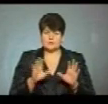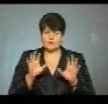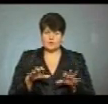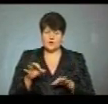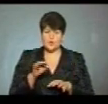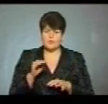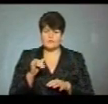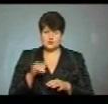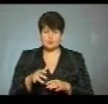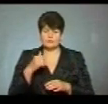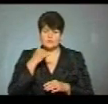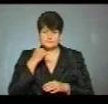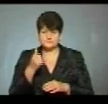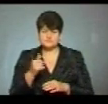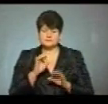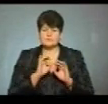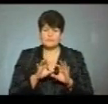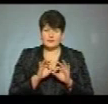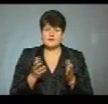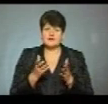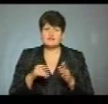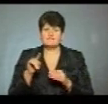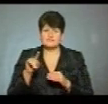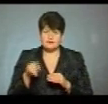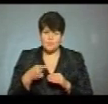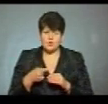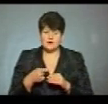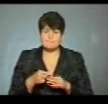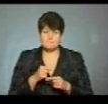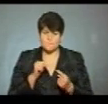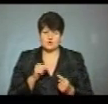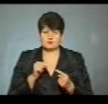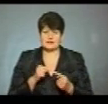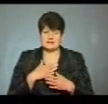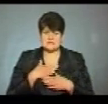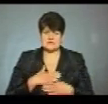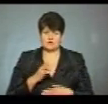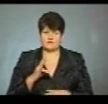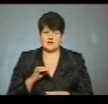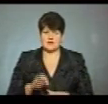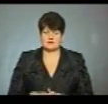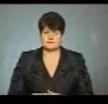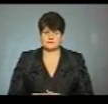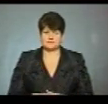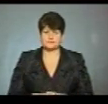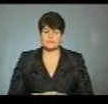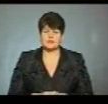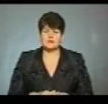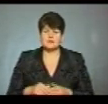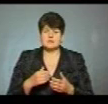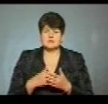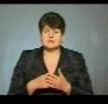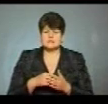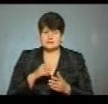президента. Телефоном Святослав Бугай розповів нам, які вимоги протестувальників задовольнять. Виплата трафіків заробітної